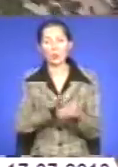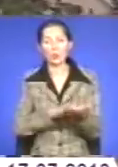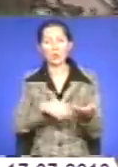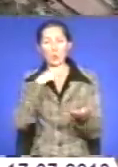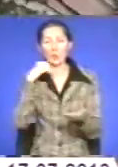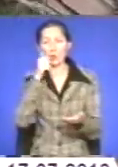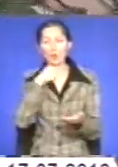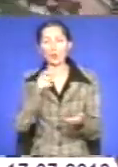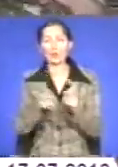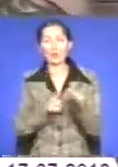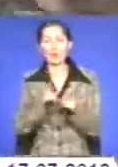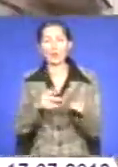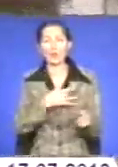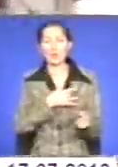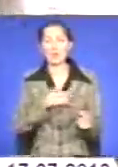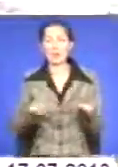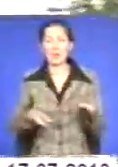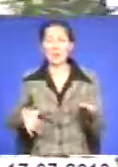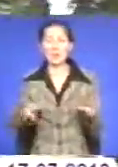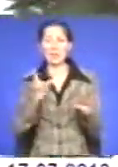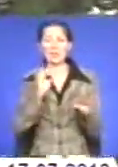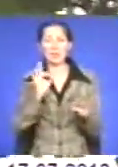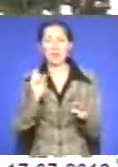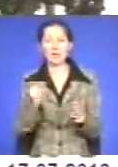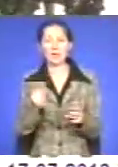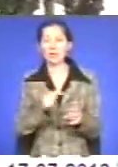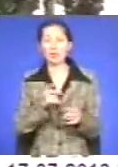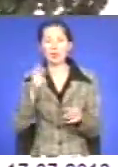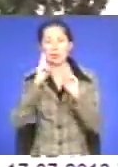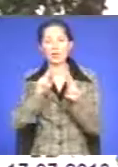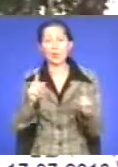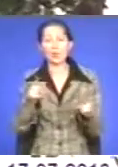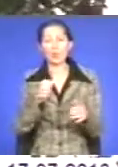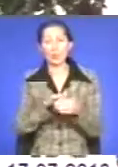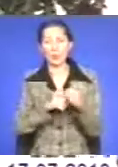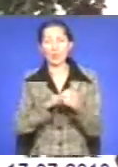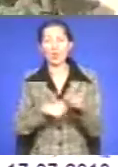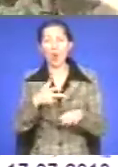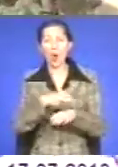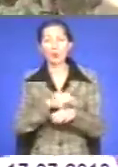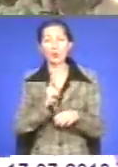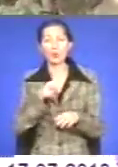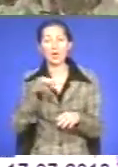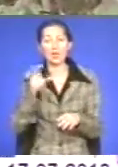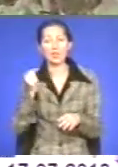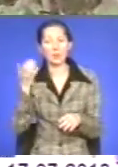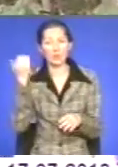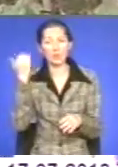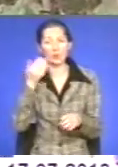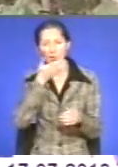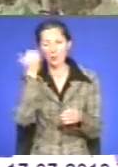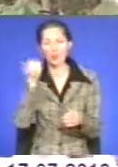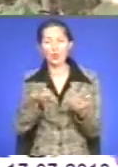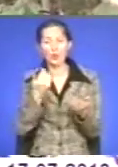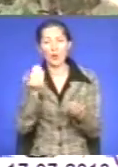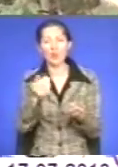не підозрюючи, що причина поганого самопочуття – укус кліща, про який уже давно забуто. Якщо вас укусив кліщ,